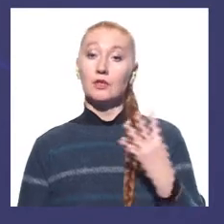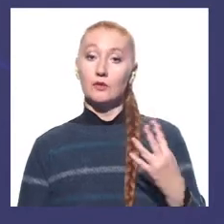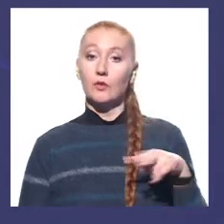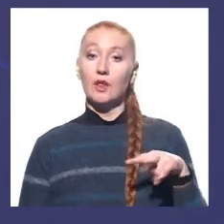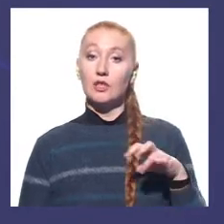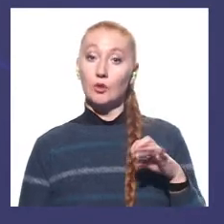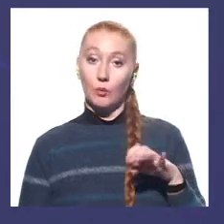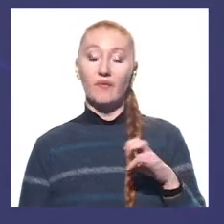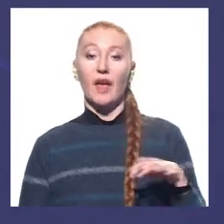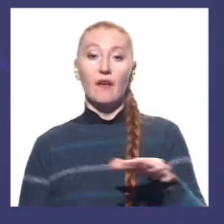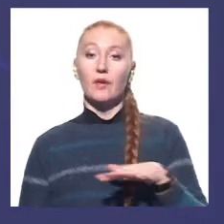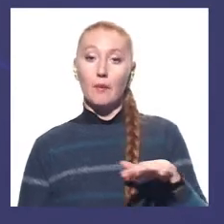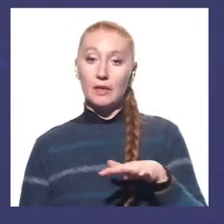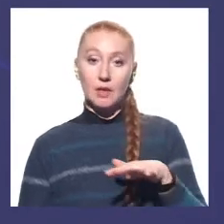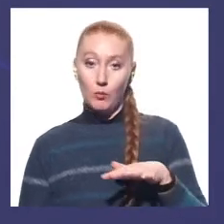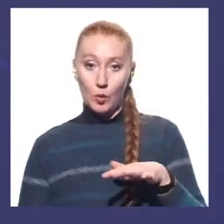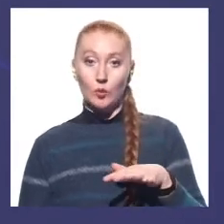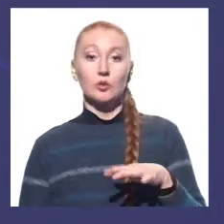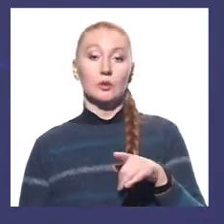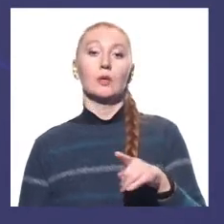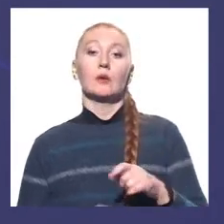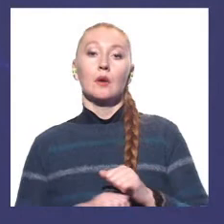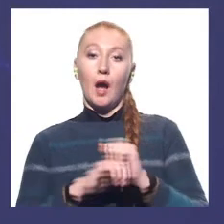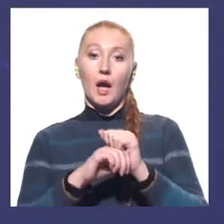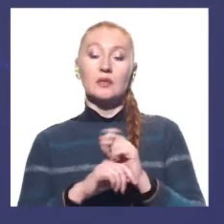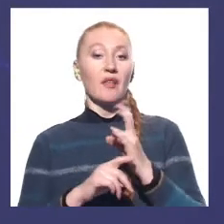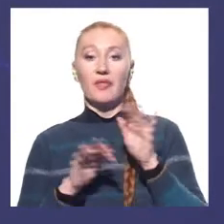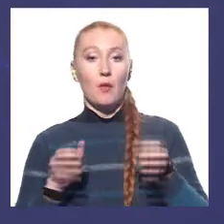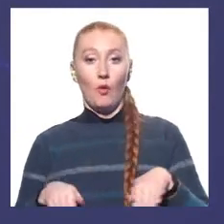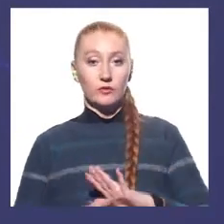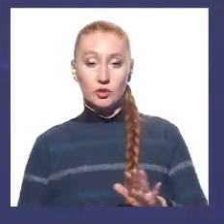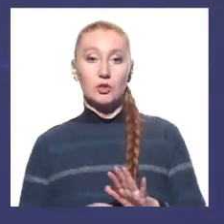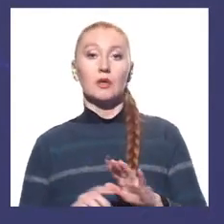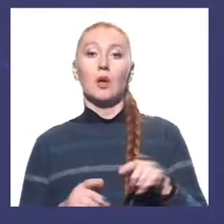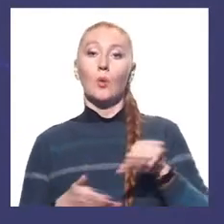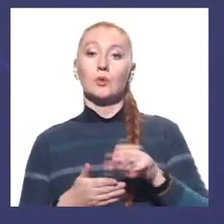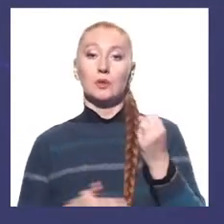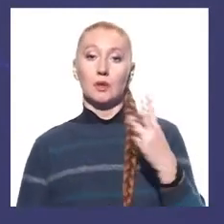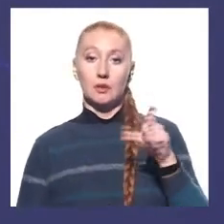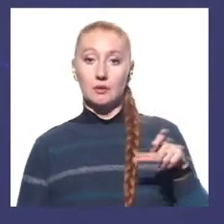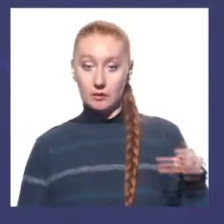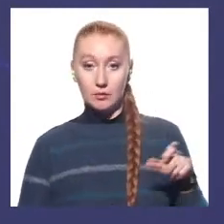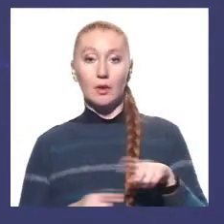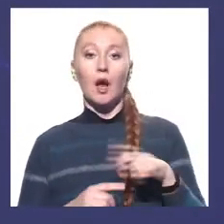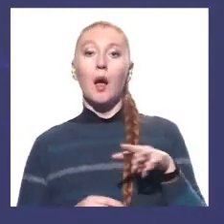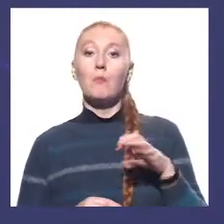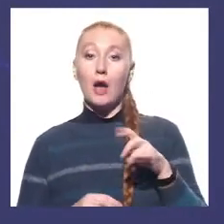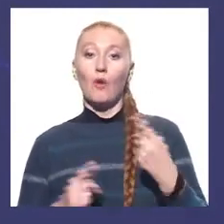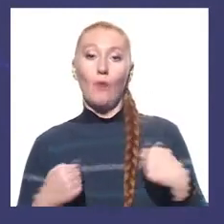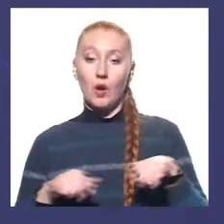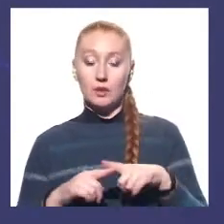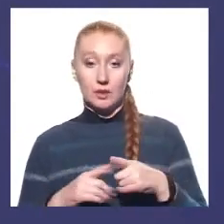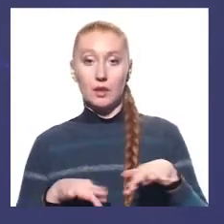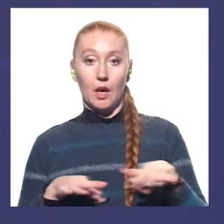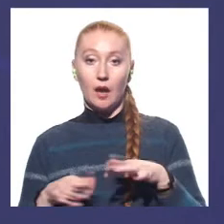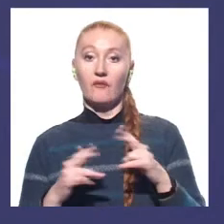«24 листопада на Європейській площі відбулася акція «Не мовчи». У ній взяли участь 13 людей. Георгій Марков, організатор акції,